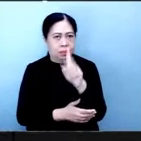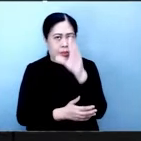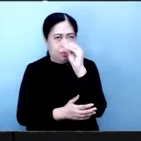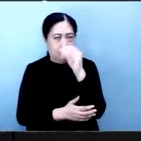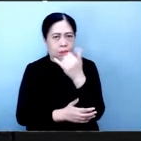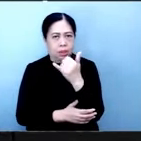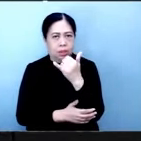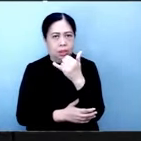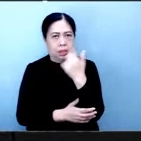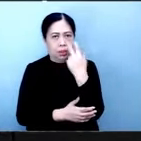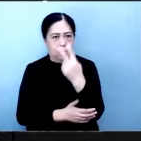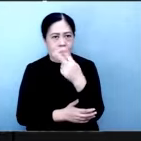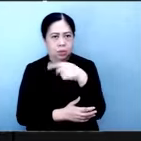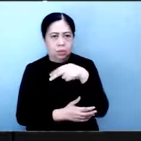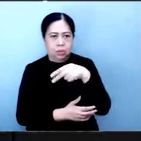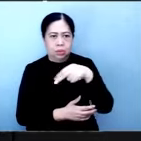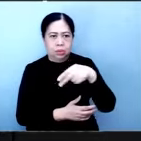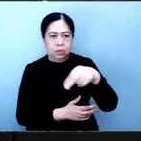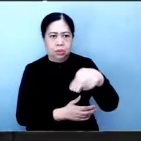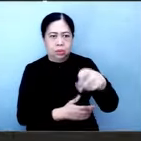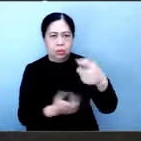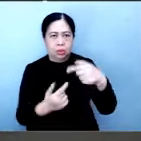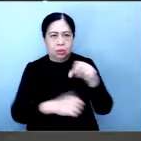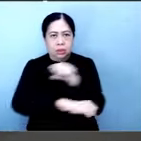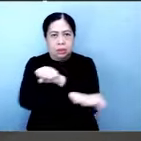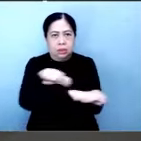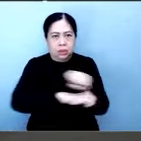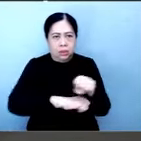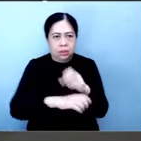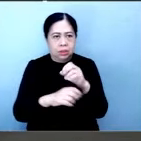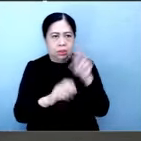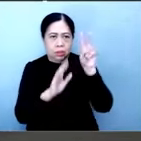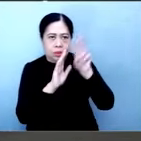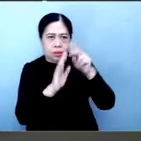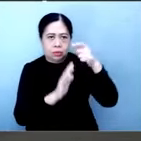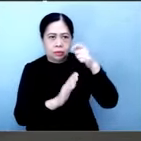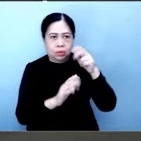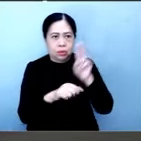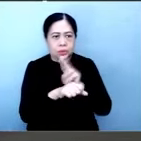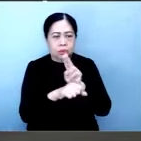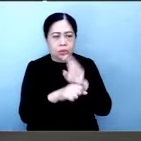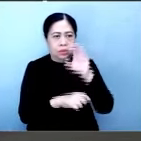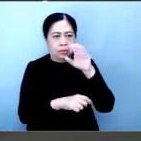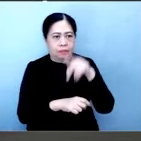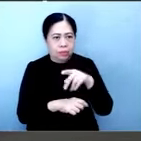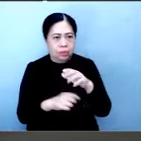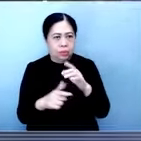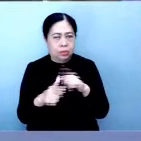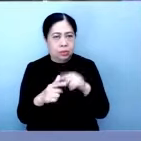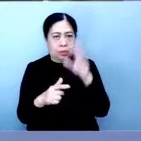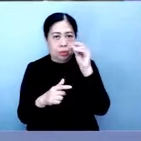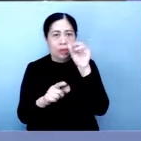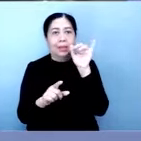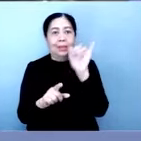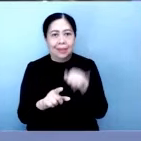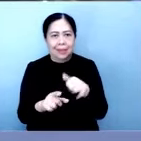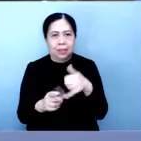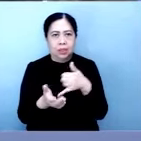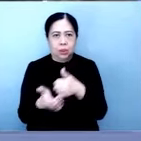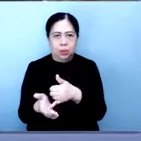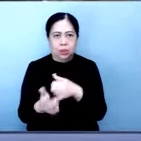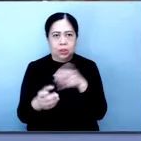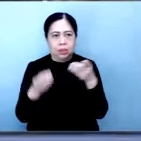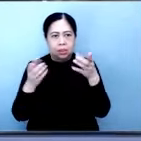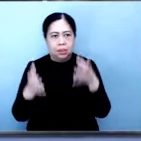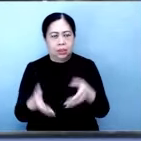ang makikitang naglalakad papunta sa stage. Kumuha siya ng video gamit ang kanyang cellphone. Ang lalaking yan, ang award-winning director daw